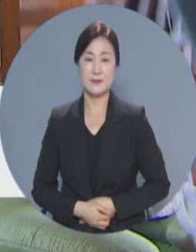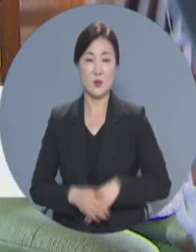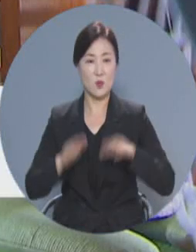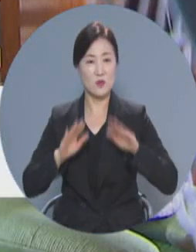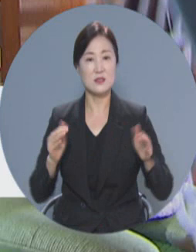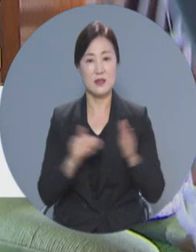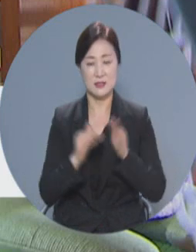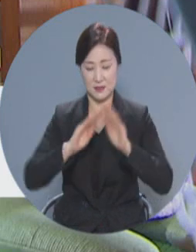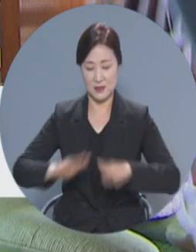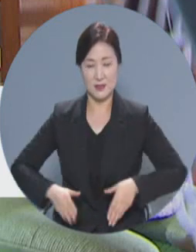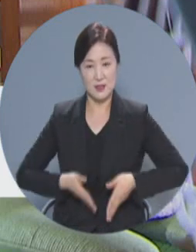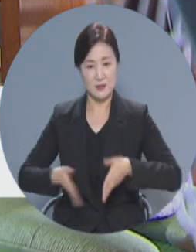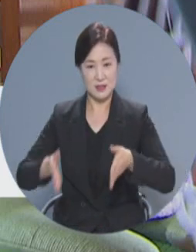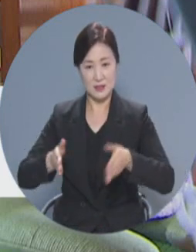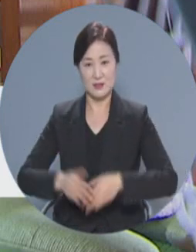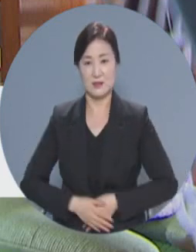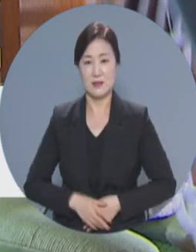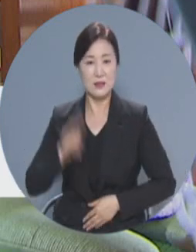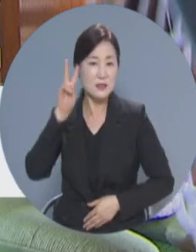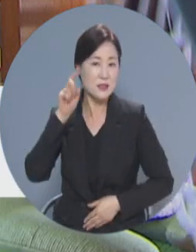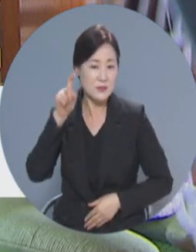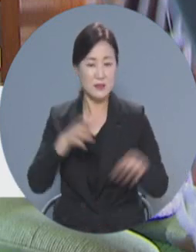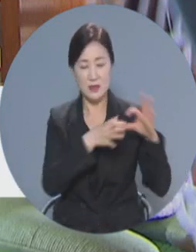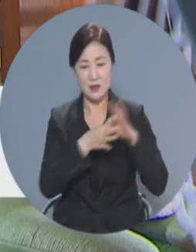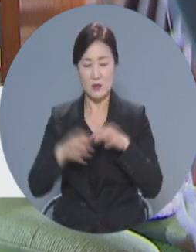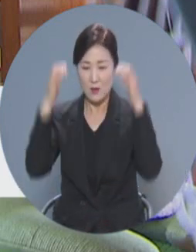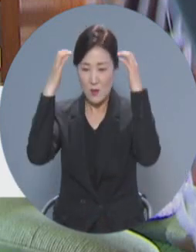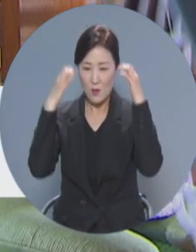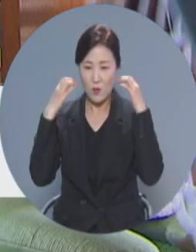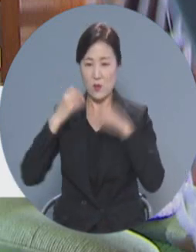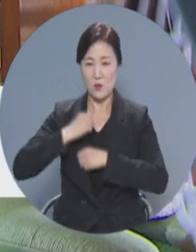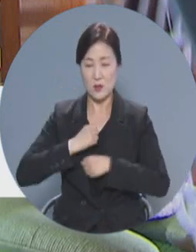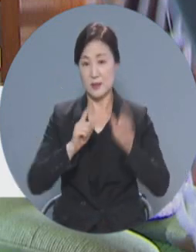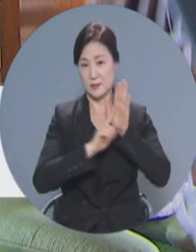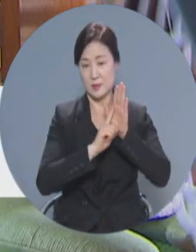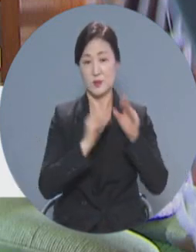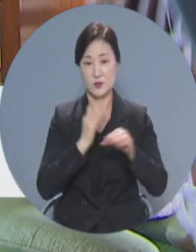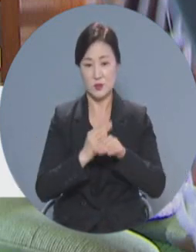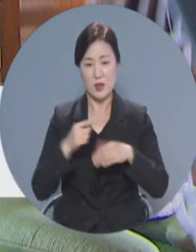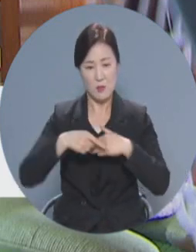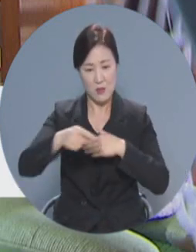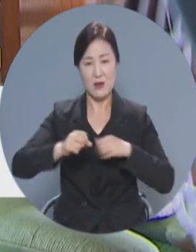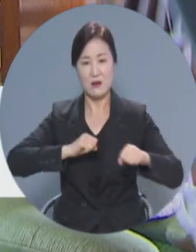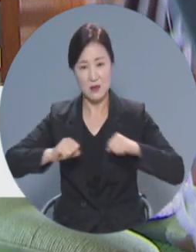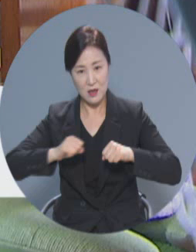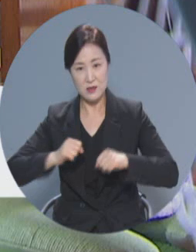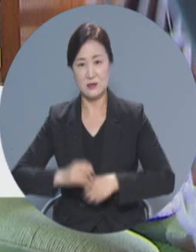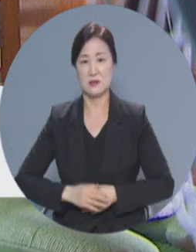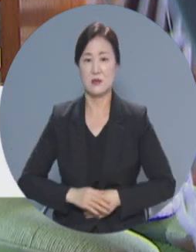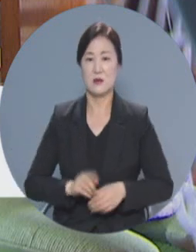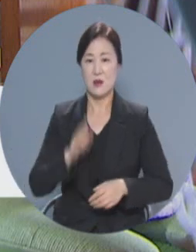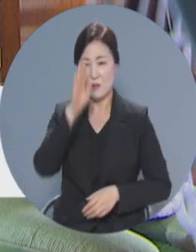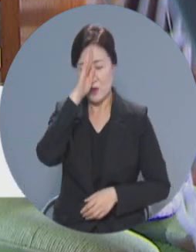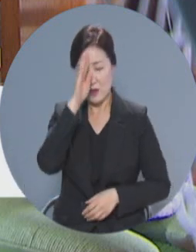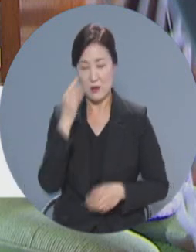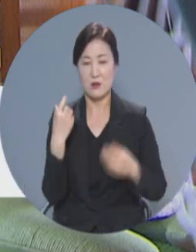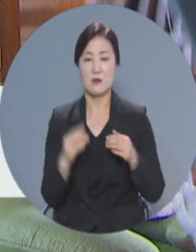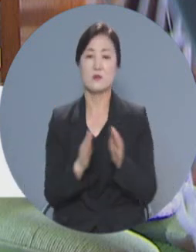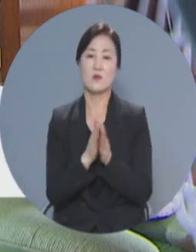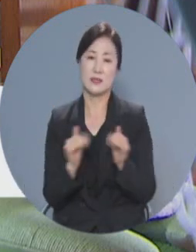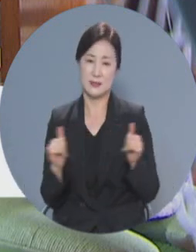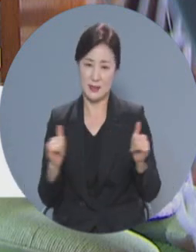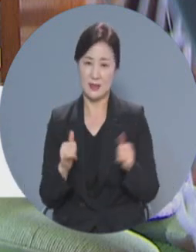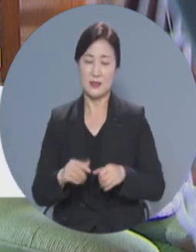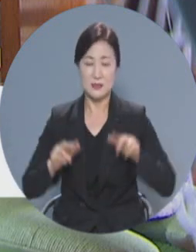오늘까지 전남 지역은 21일째 폭염특보가 이어지고 있습니다. 야외에서 일하는 택배기사나 온열질환 위험에 놓인 취약계층들은